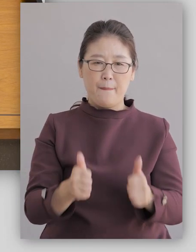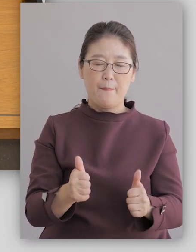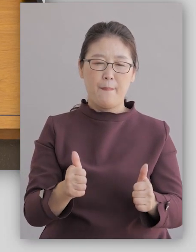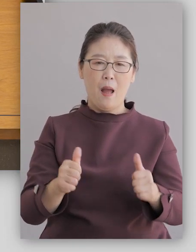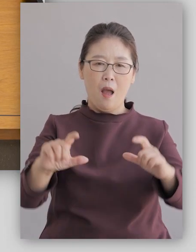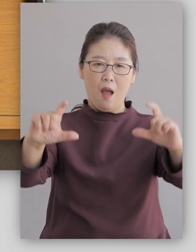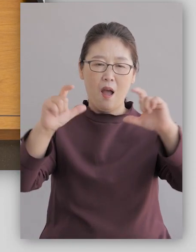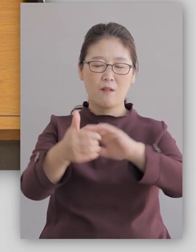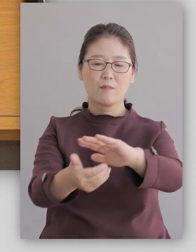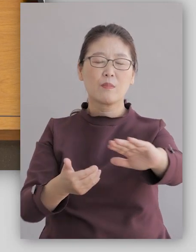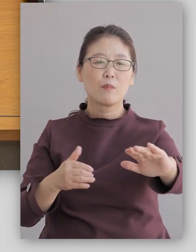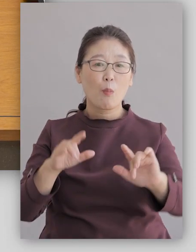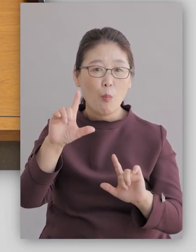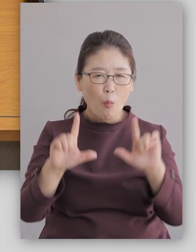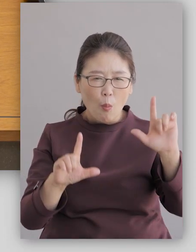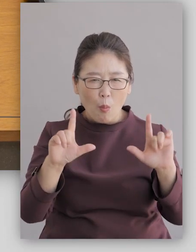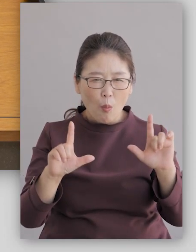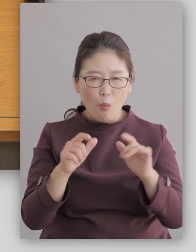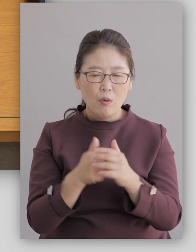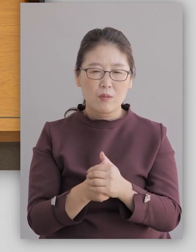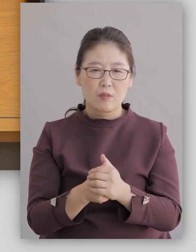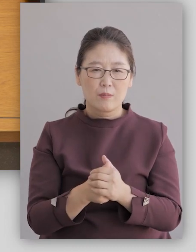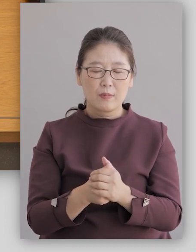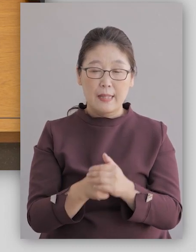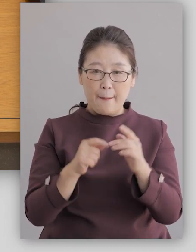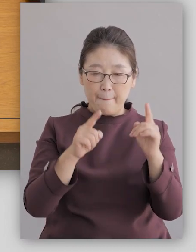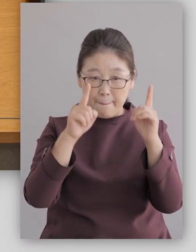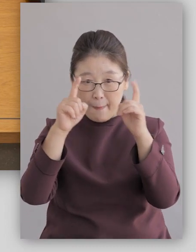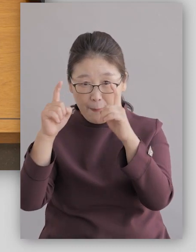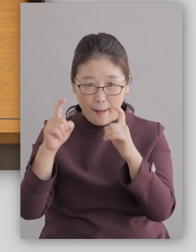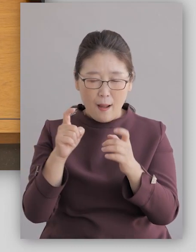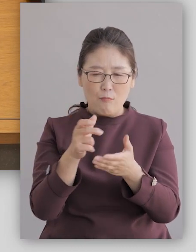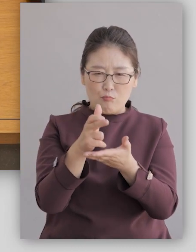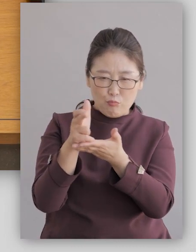모습을 사진작가가 촬영한 작품입니다.